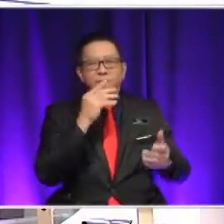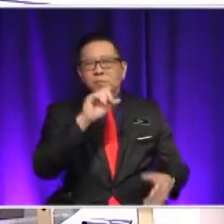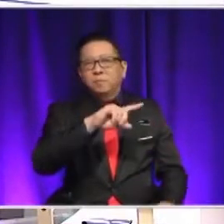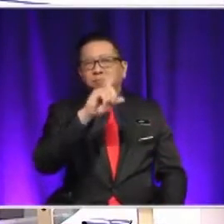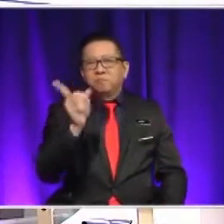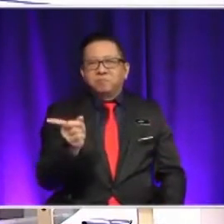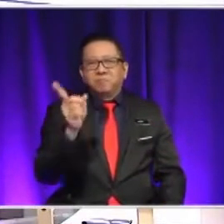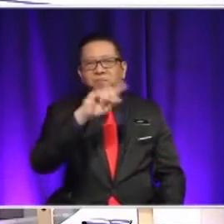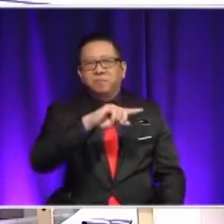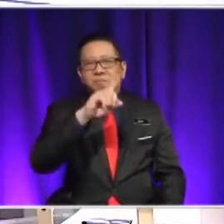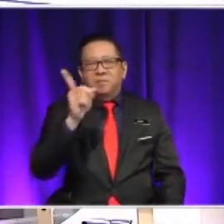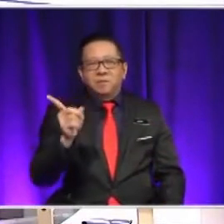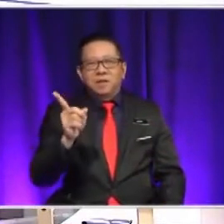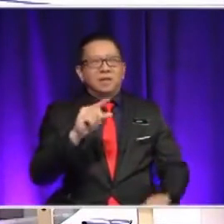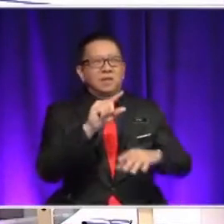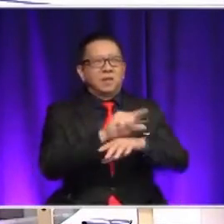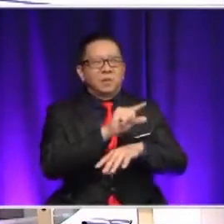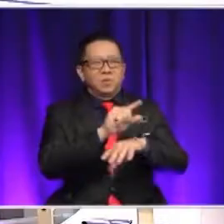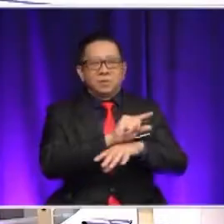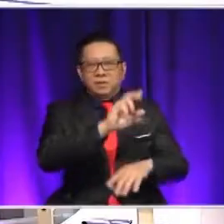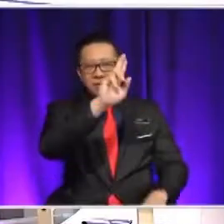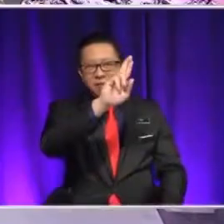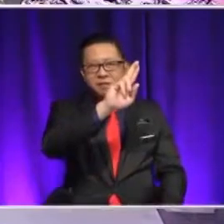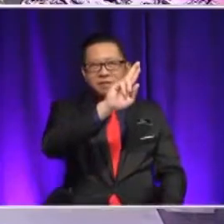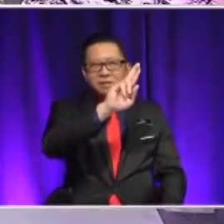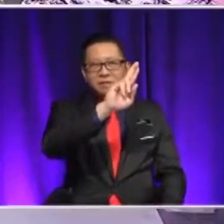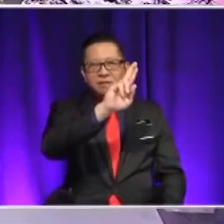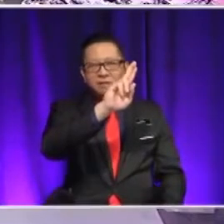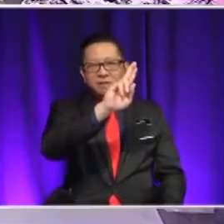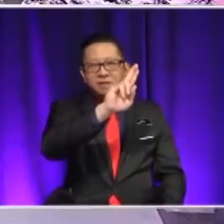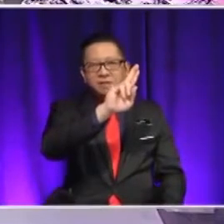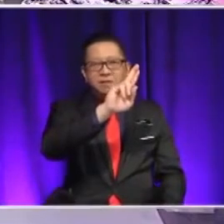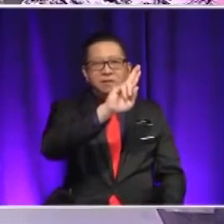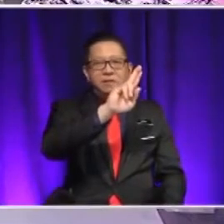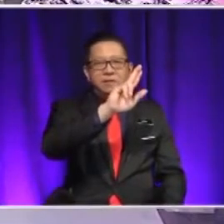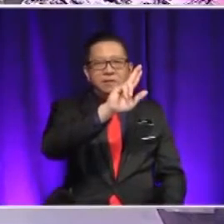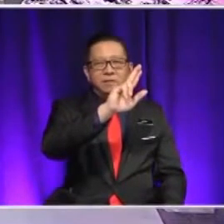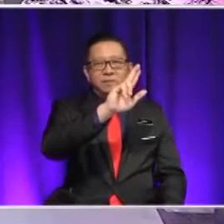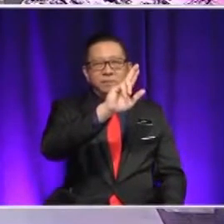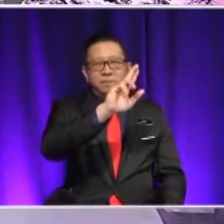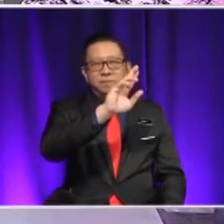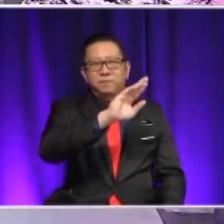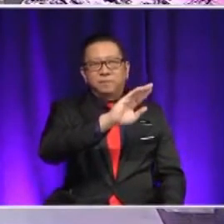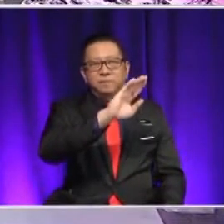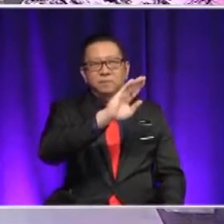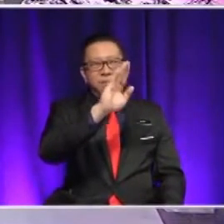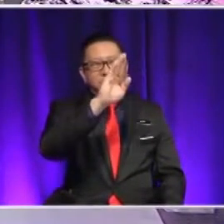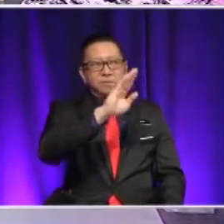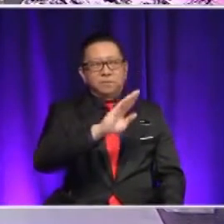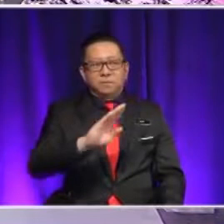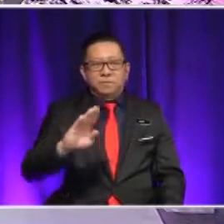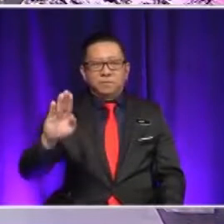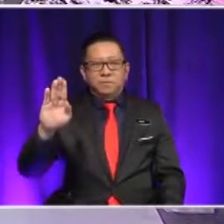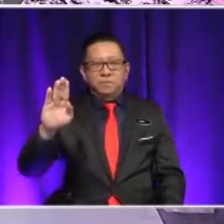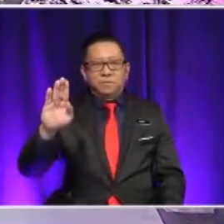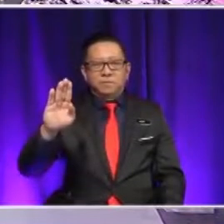arah yang macam nih digunakan arah yang masih oke repodata baik di udara gini Oke oke muncung atur undek turun Oh